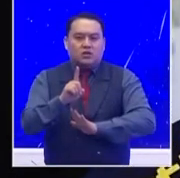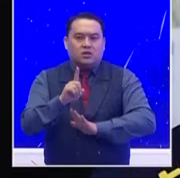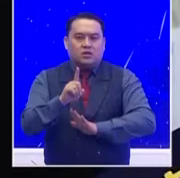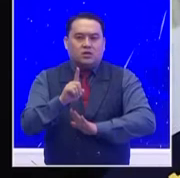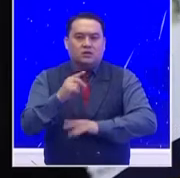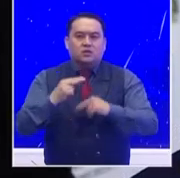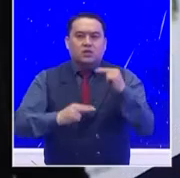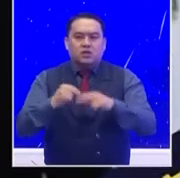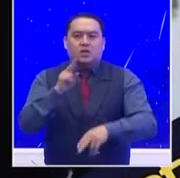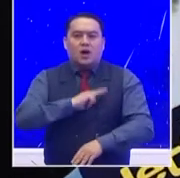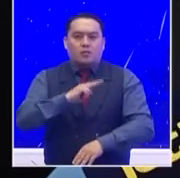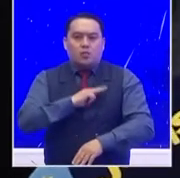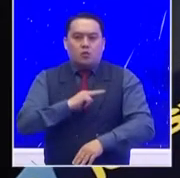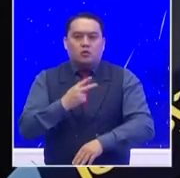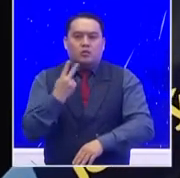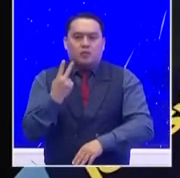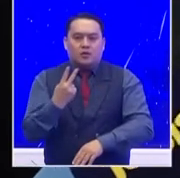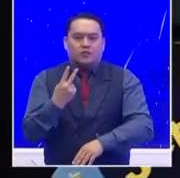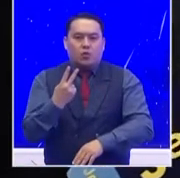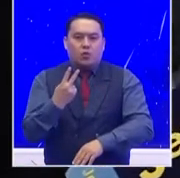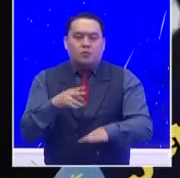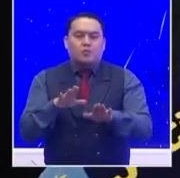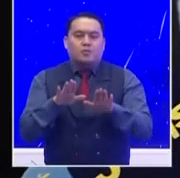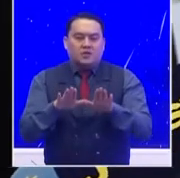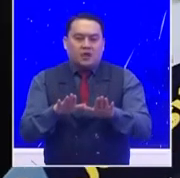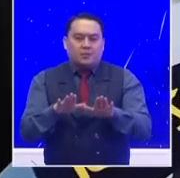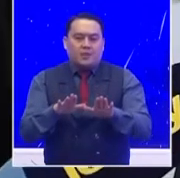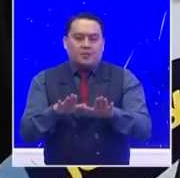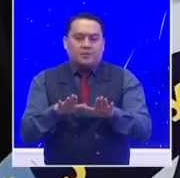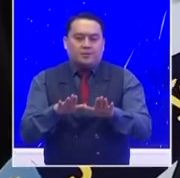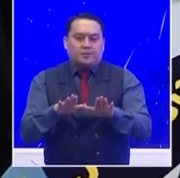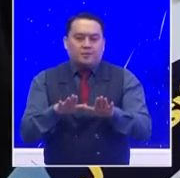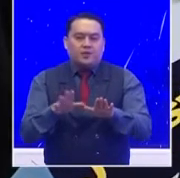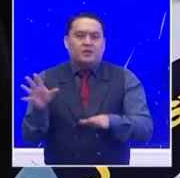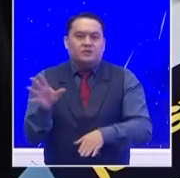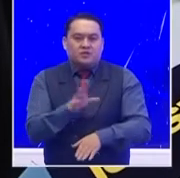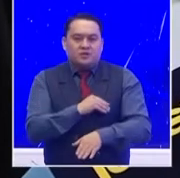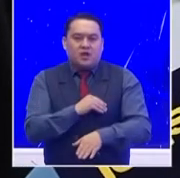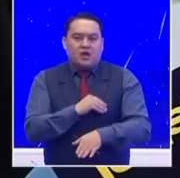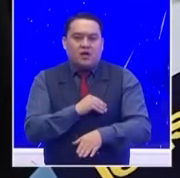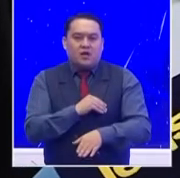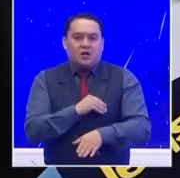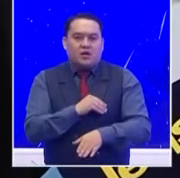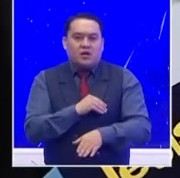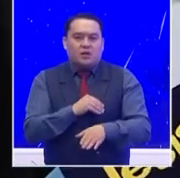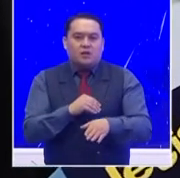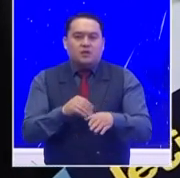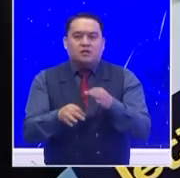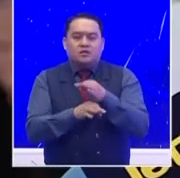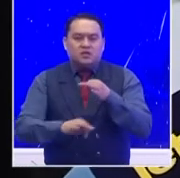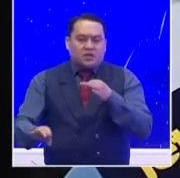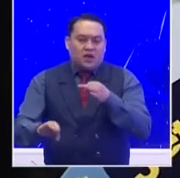строительные работы по двум 55 нам здесь все сети все магистральные сети